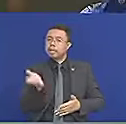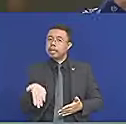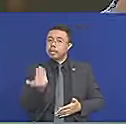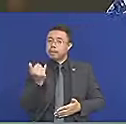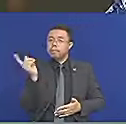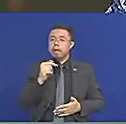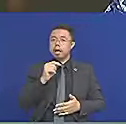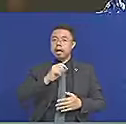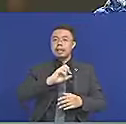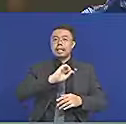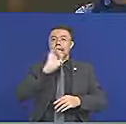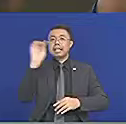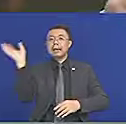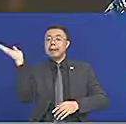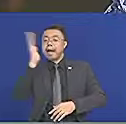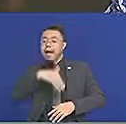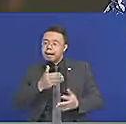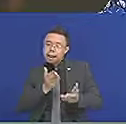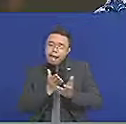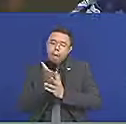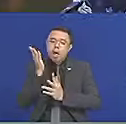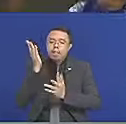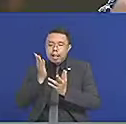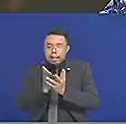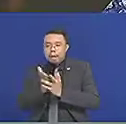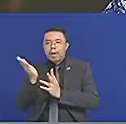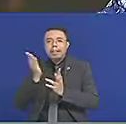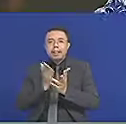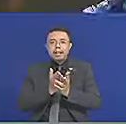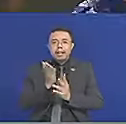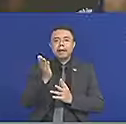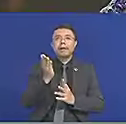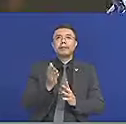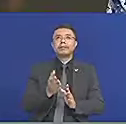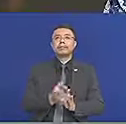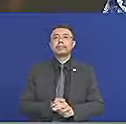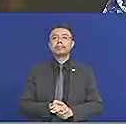dari hari ke hari, lewati dari hari ke hari,